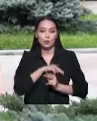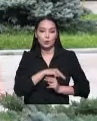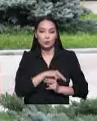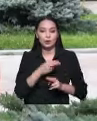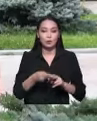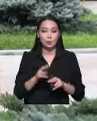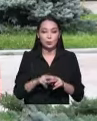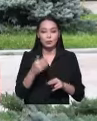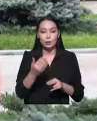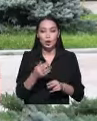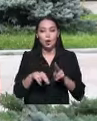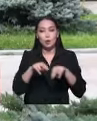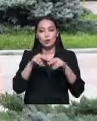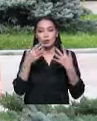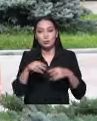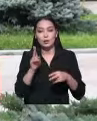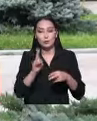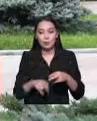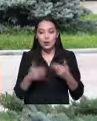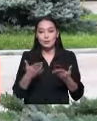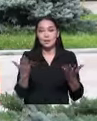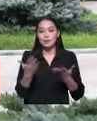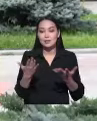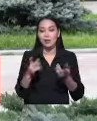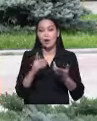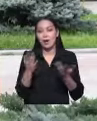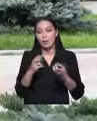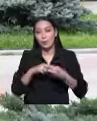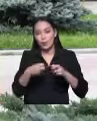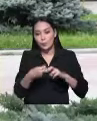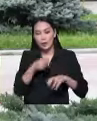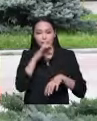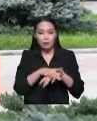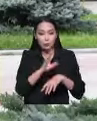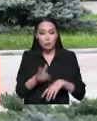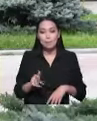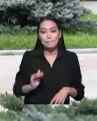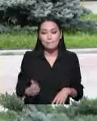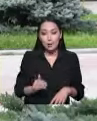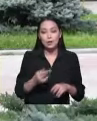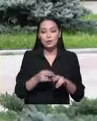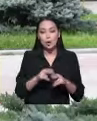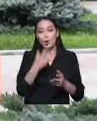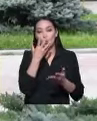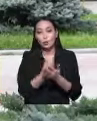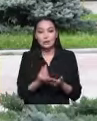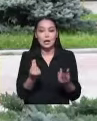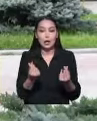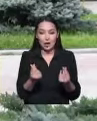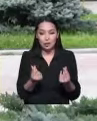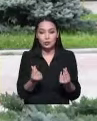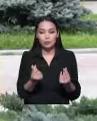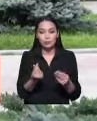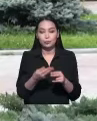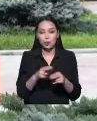жұмыстары аяқталғаннан кейін қандай да бір ақауларды анықтайтын болса, онда мердігер компаниялар өз қаражаты есебінен